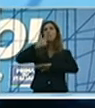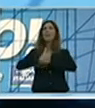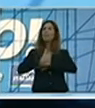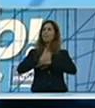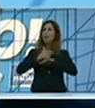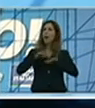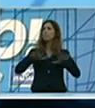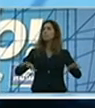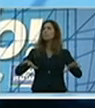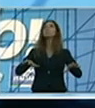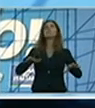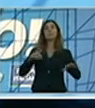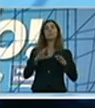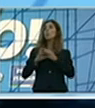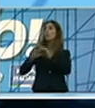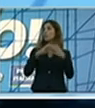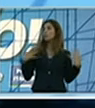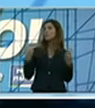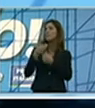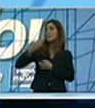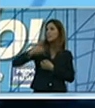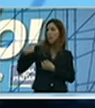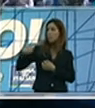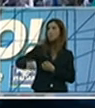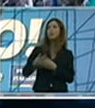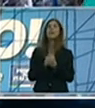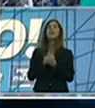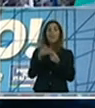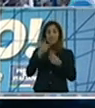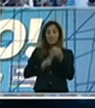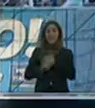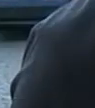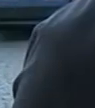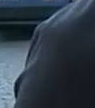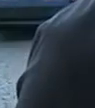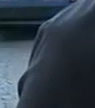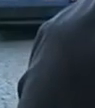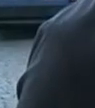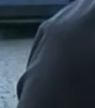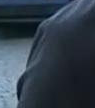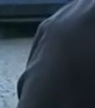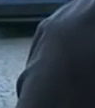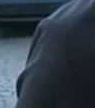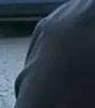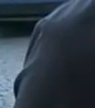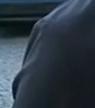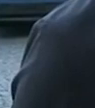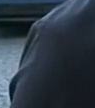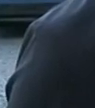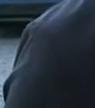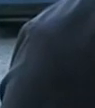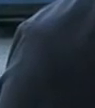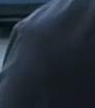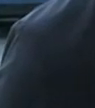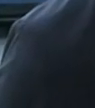sovranista? Sì, può essere dall'animo sovranista, a sentirli avevano anche voglia di fare un po' di festa dopo un'estate che